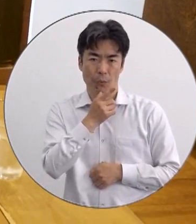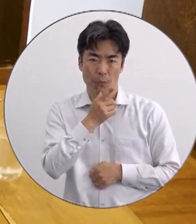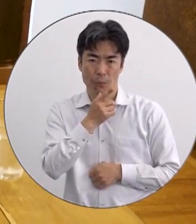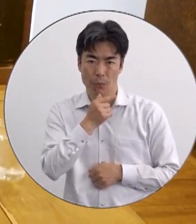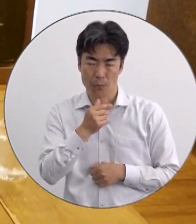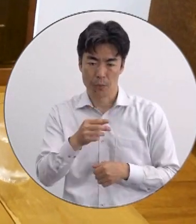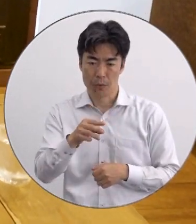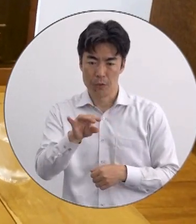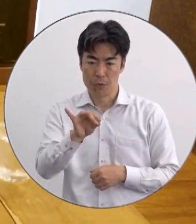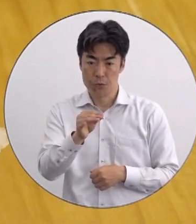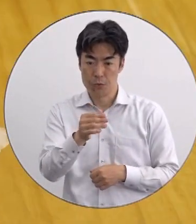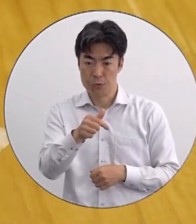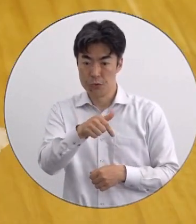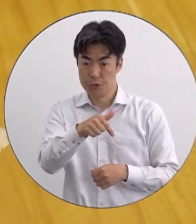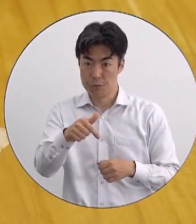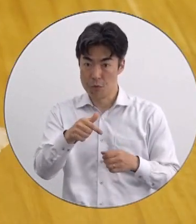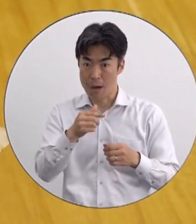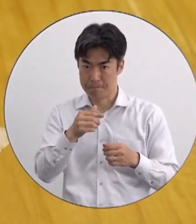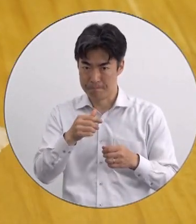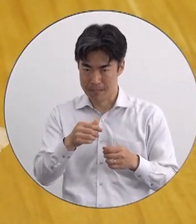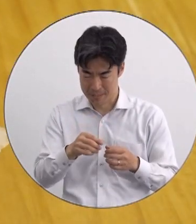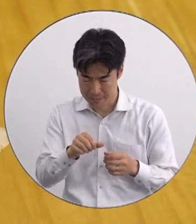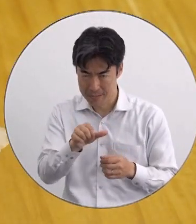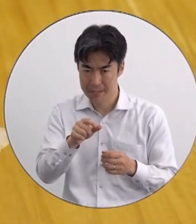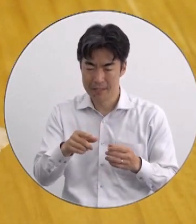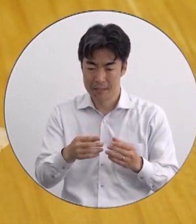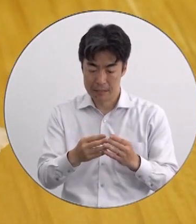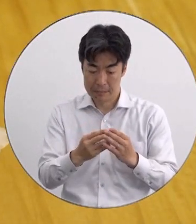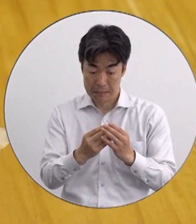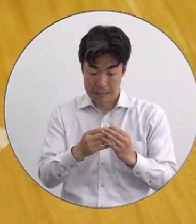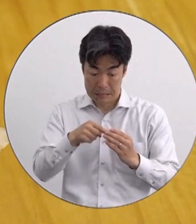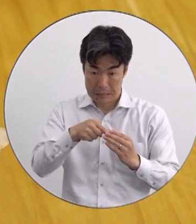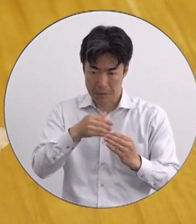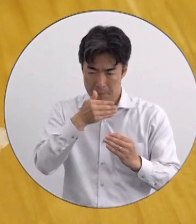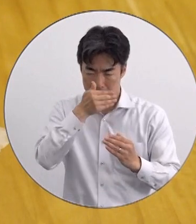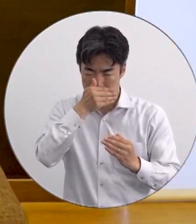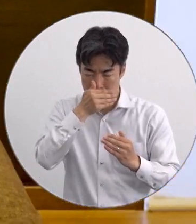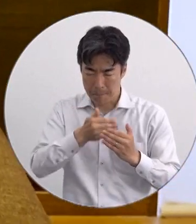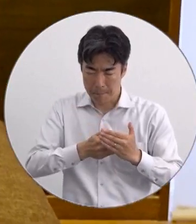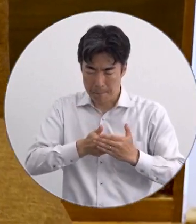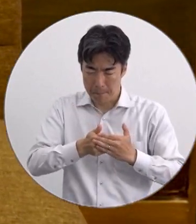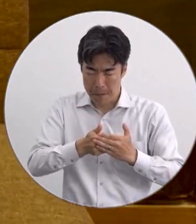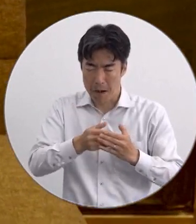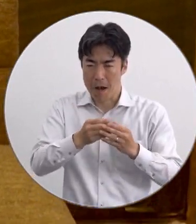おー、粒あんですね。中にたくさん入ってます。